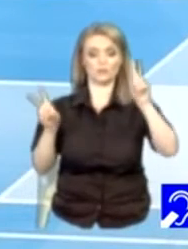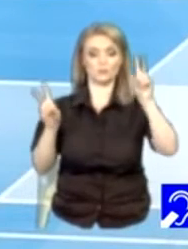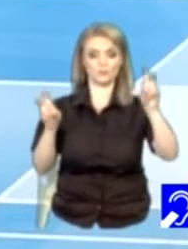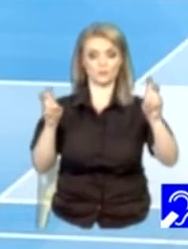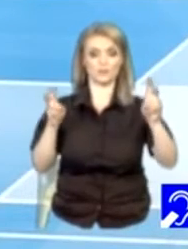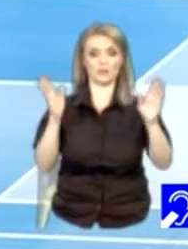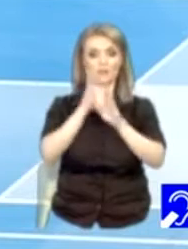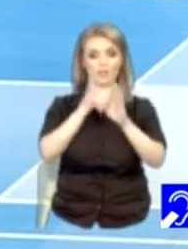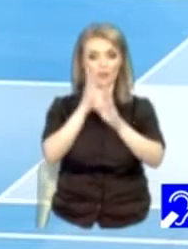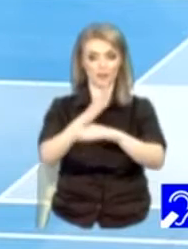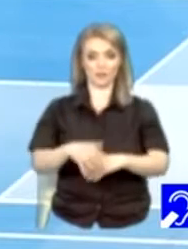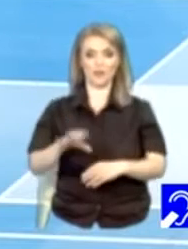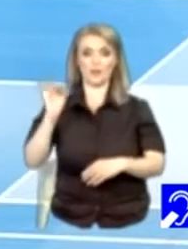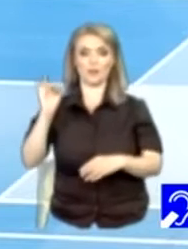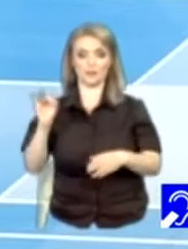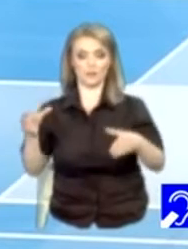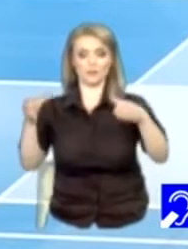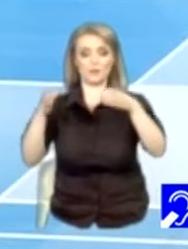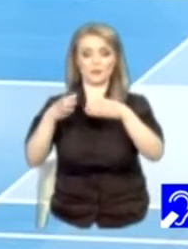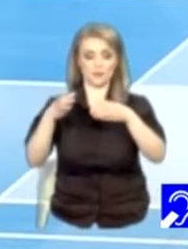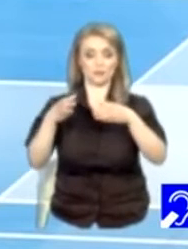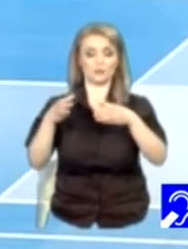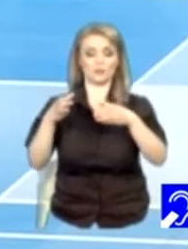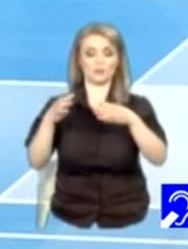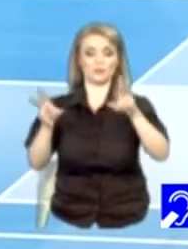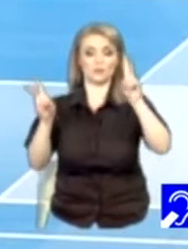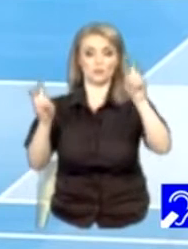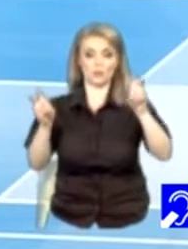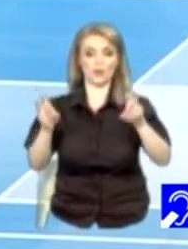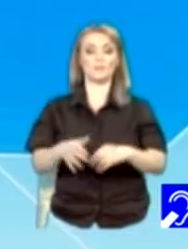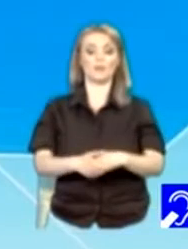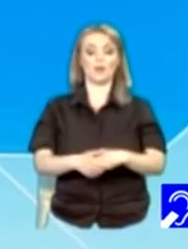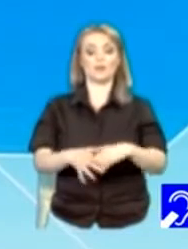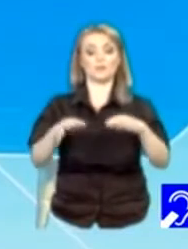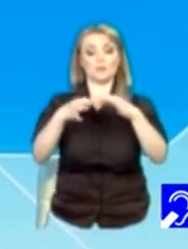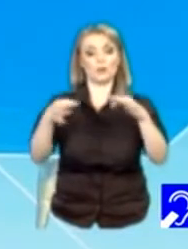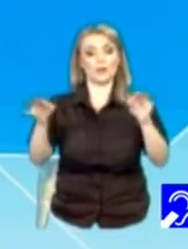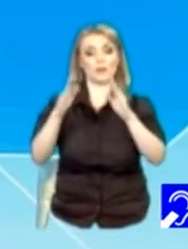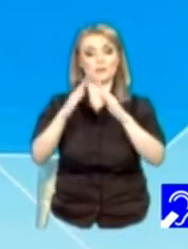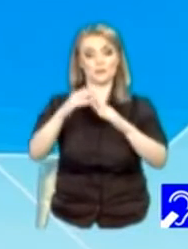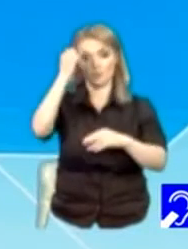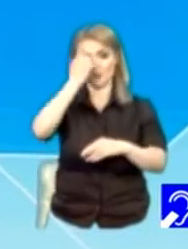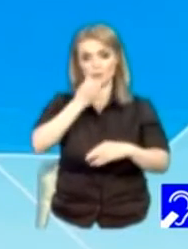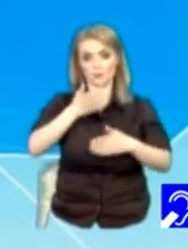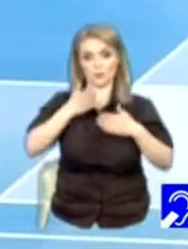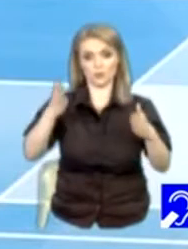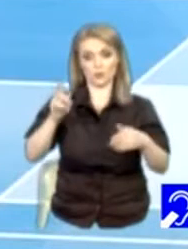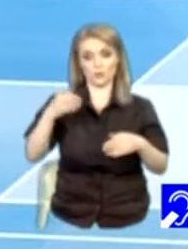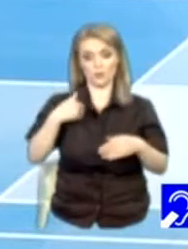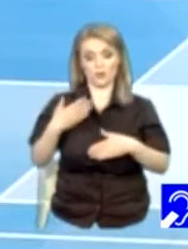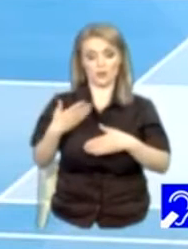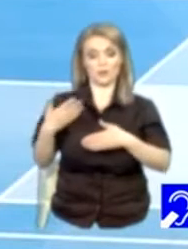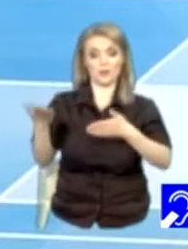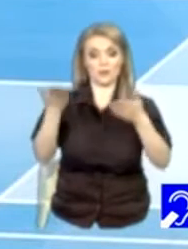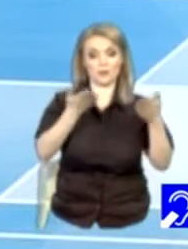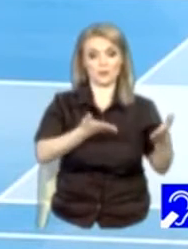Burlacu, din partea Partidului Democrația Acasă. Bună seara, domnule Burlacu, bine ați venit! Bună seara și vă mulțumesc mult pentru invitație! Potrivit tragerii